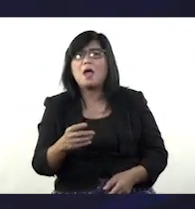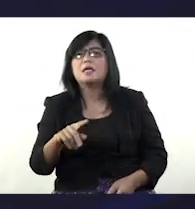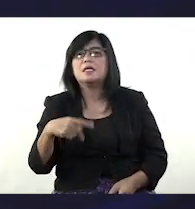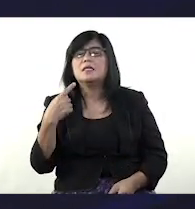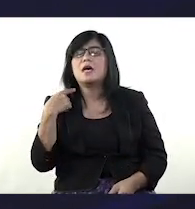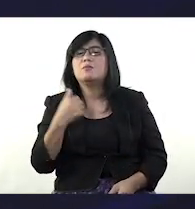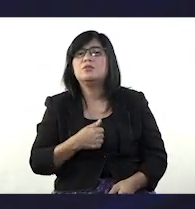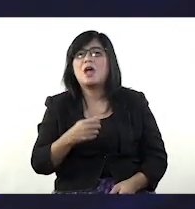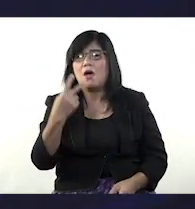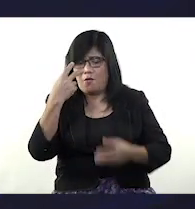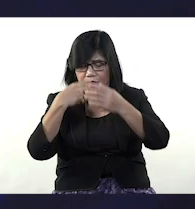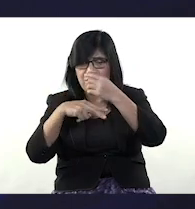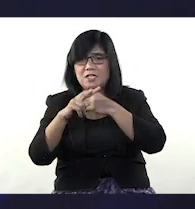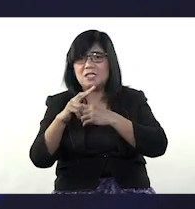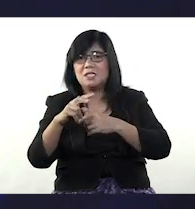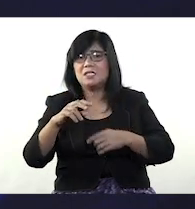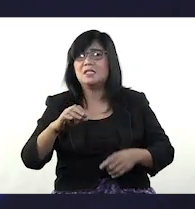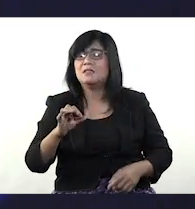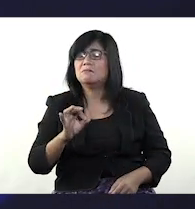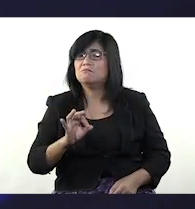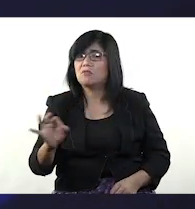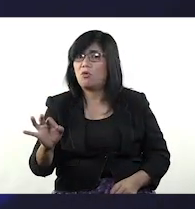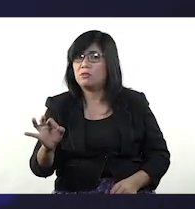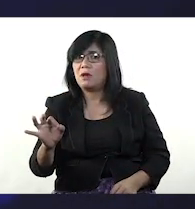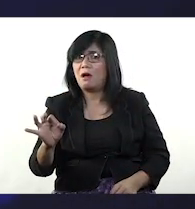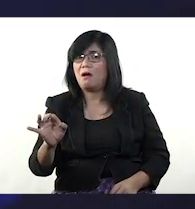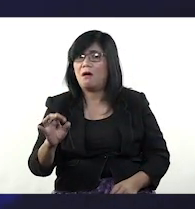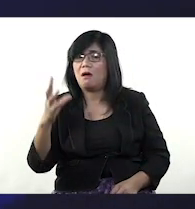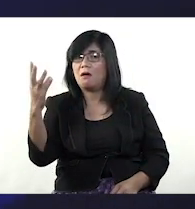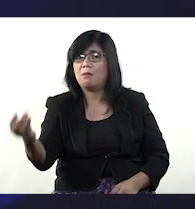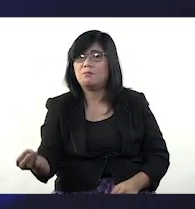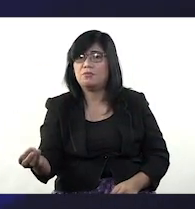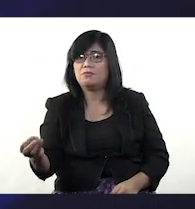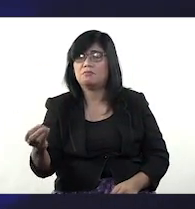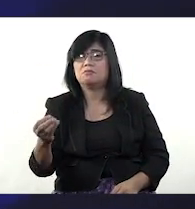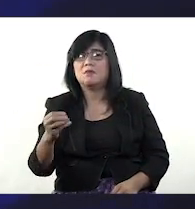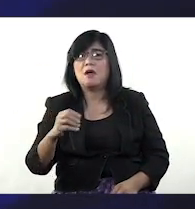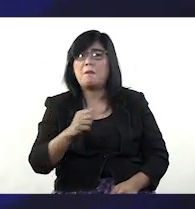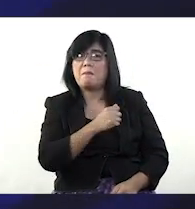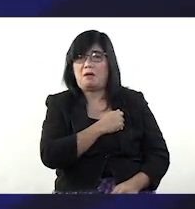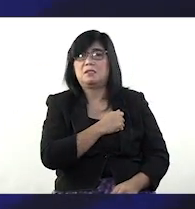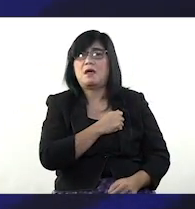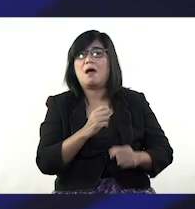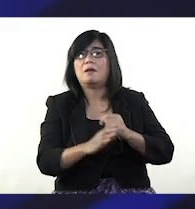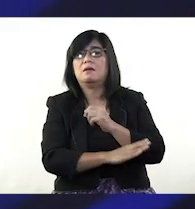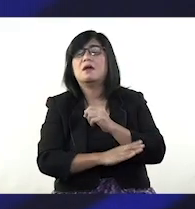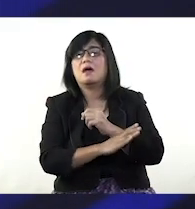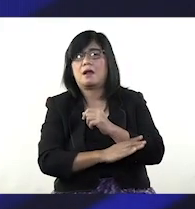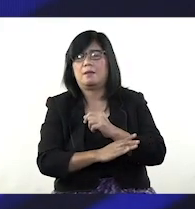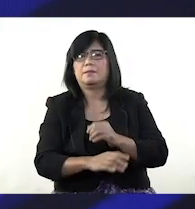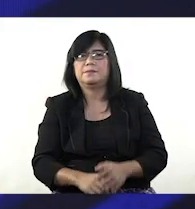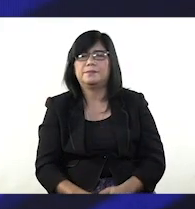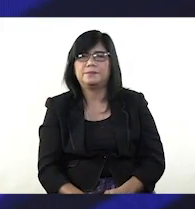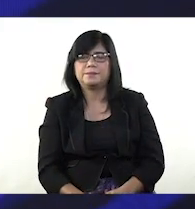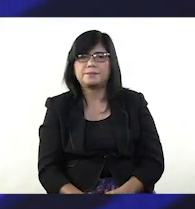Keisha vc provinsi Hai visi bangsa dan negara Hai